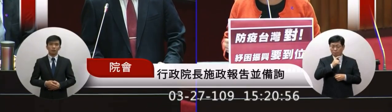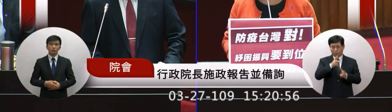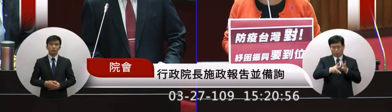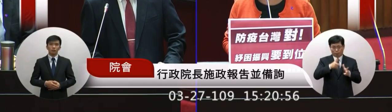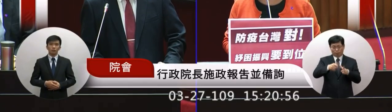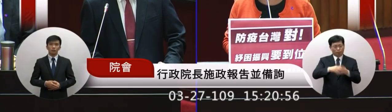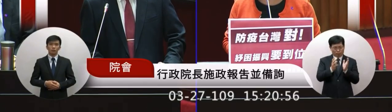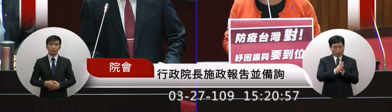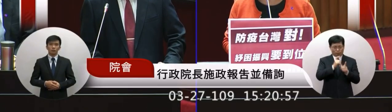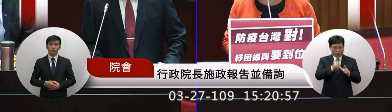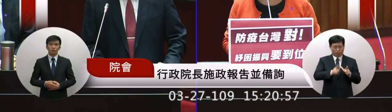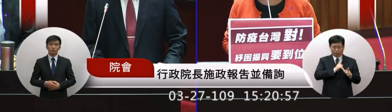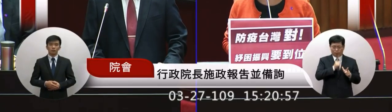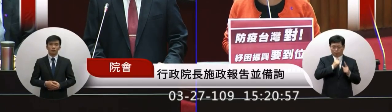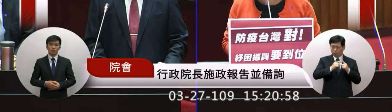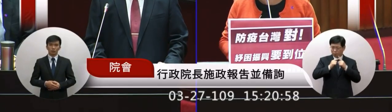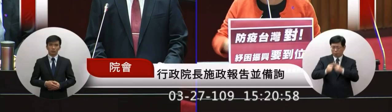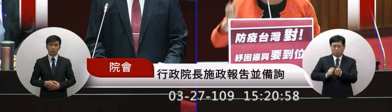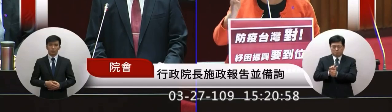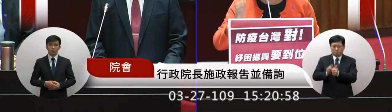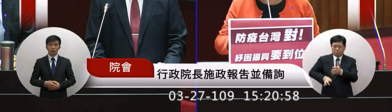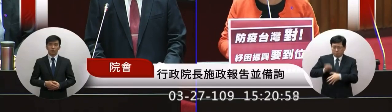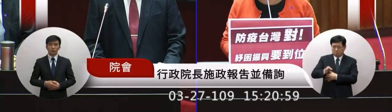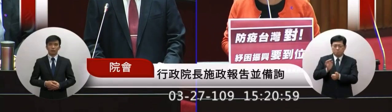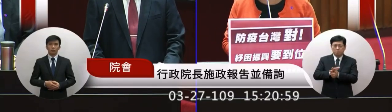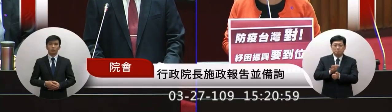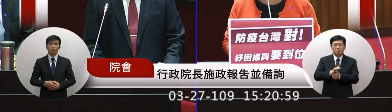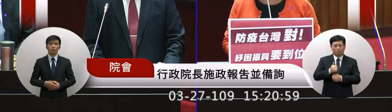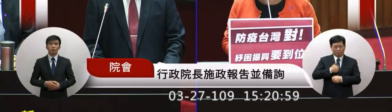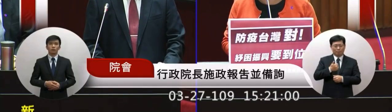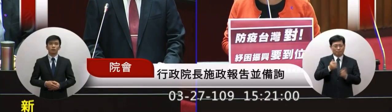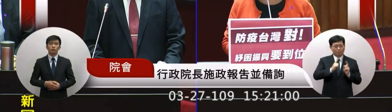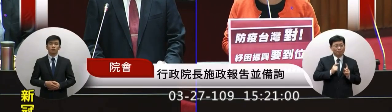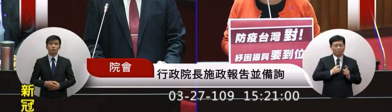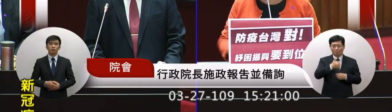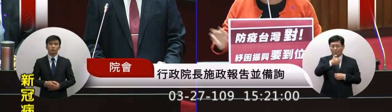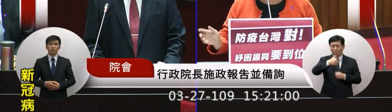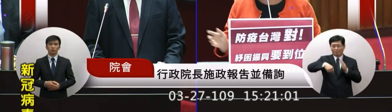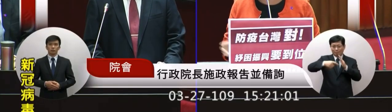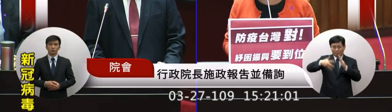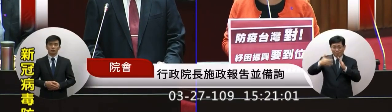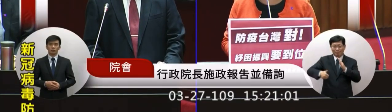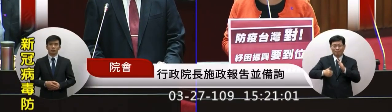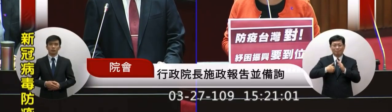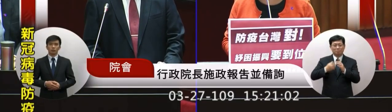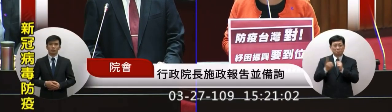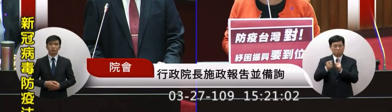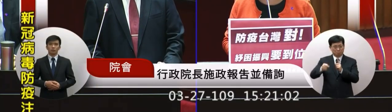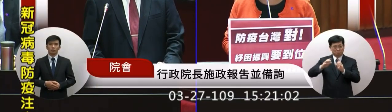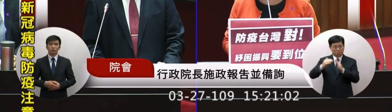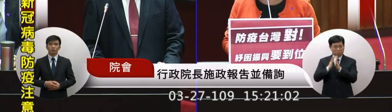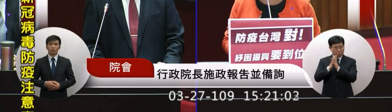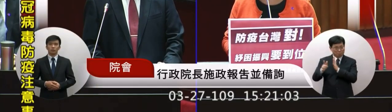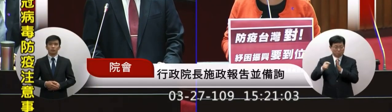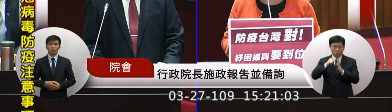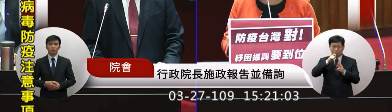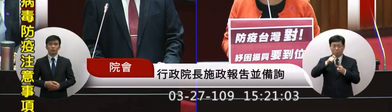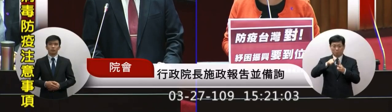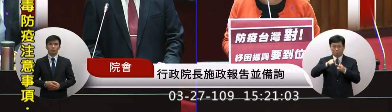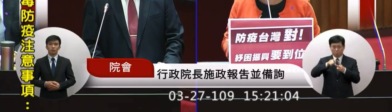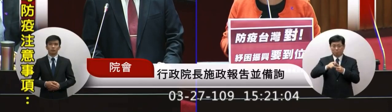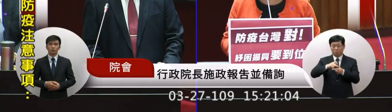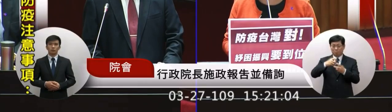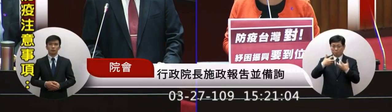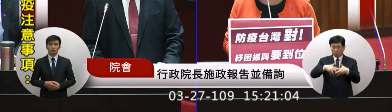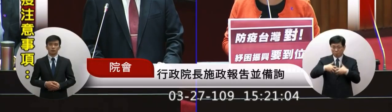拢出钱出来，所以做甘心的哦。我也特别感谢院长啊，哈，甚至对我们这些口罩国家队的这些工具机的这